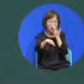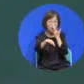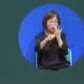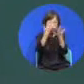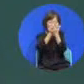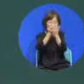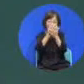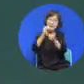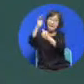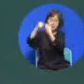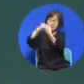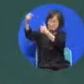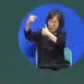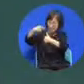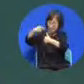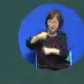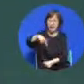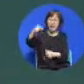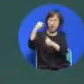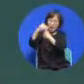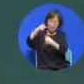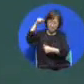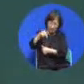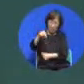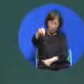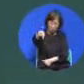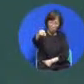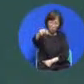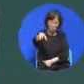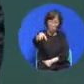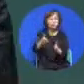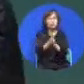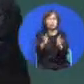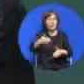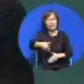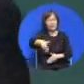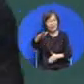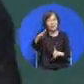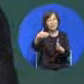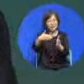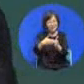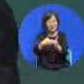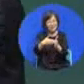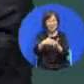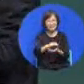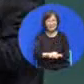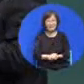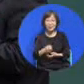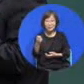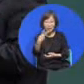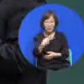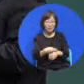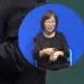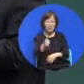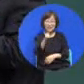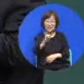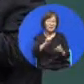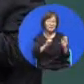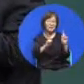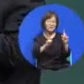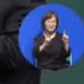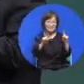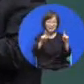to go, but then he went to place that God directed him. That's what it says in verse 8. 11절에 이런 말이 있어요. And then it says in verse